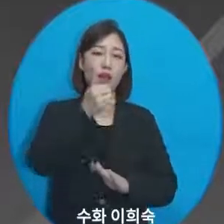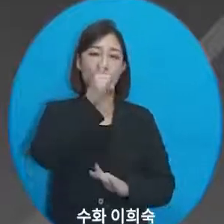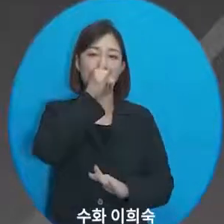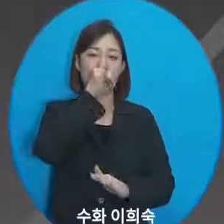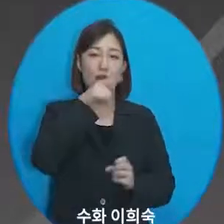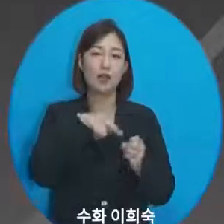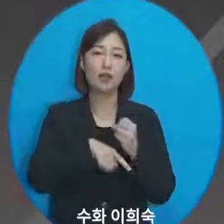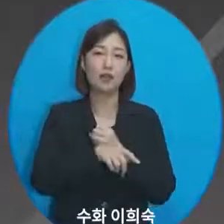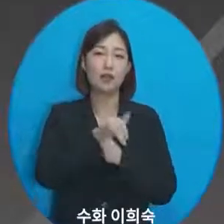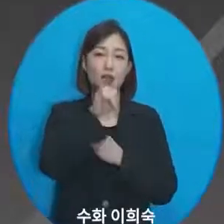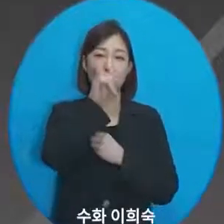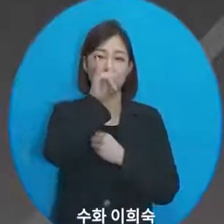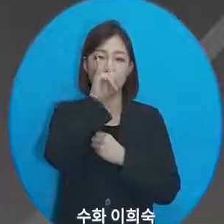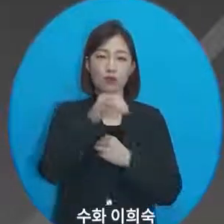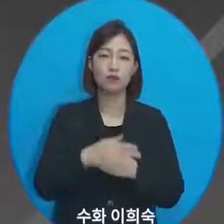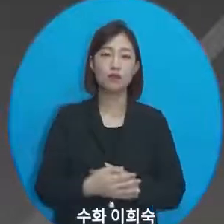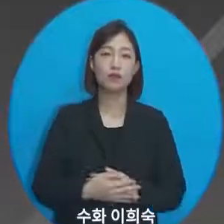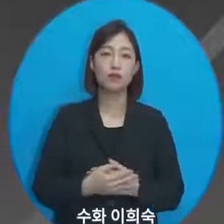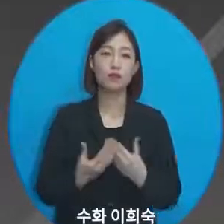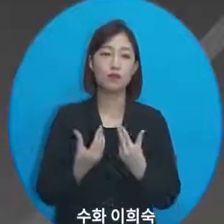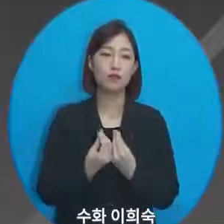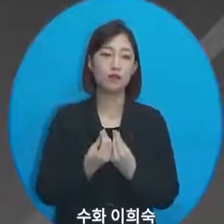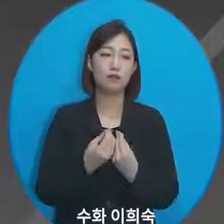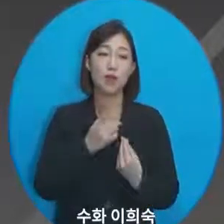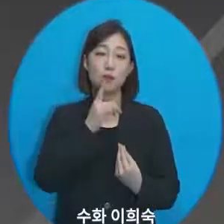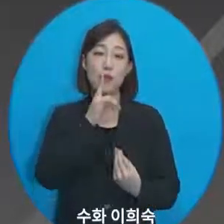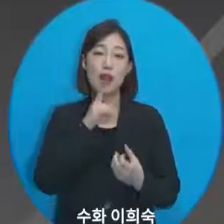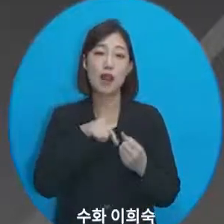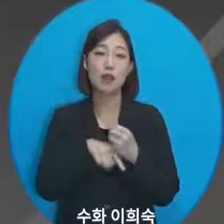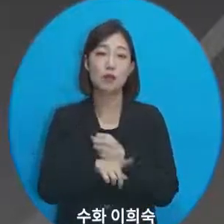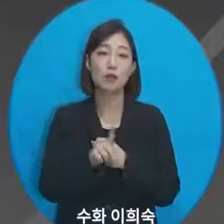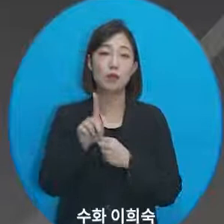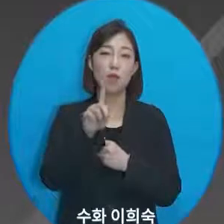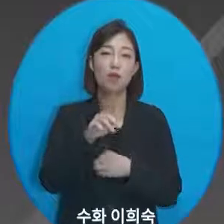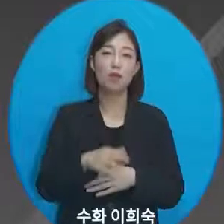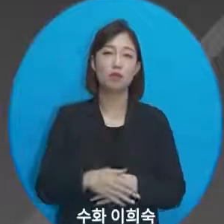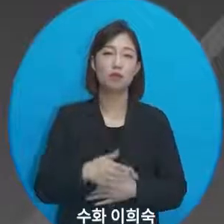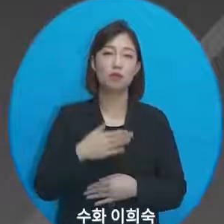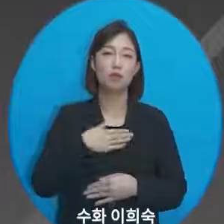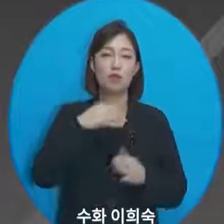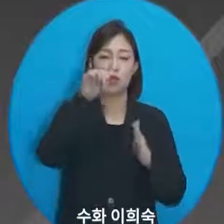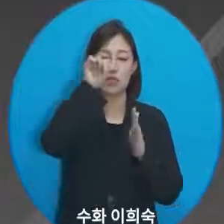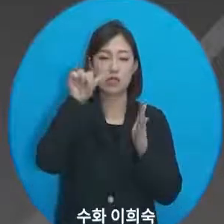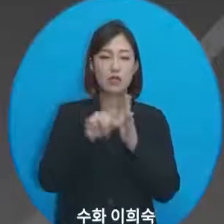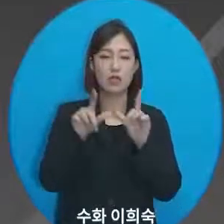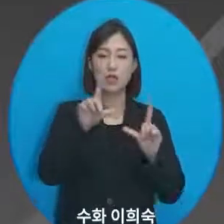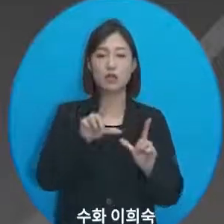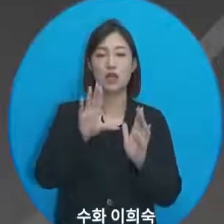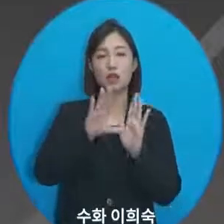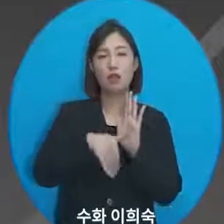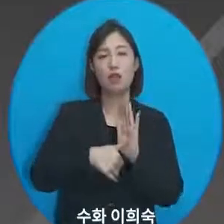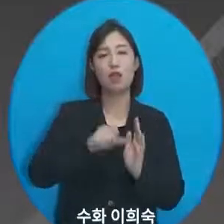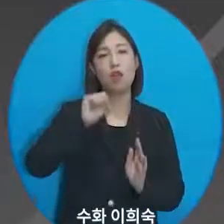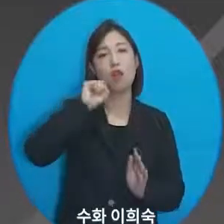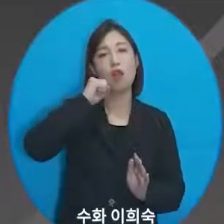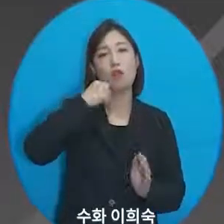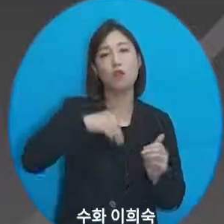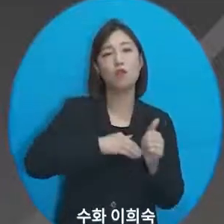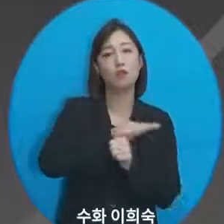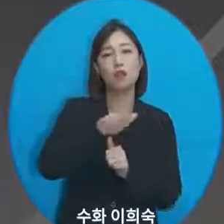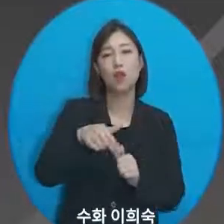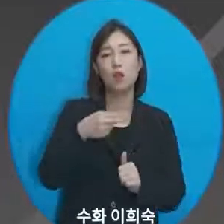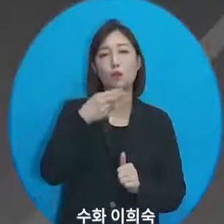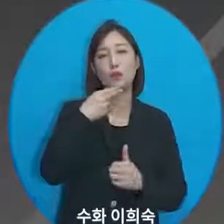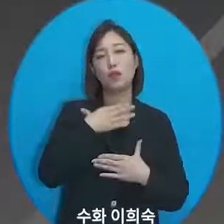먹어가기 위해서 결국 자기가 살던 환경에서 큰 어려움 없이 살아갈 수 있도록 우리가 어떻게 만들어 나갈